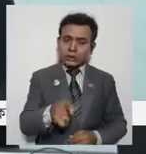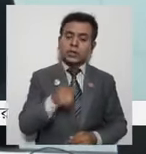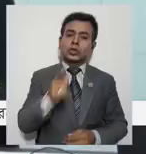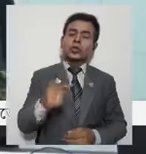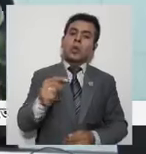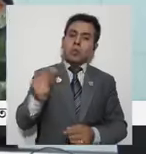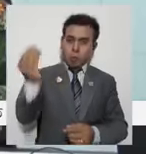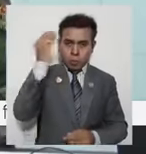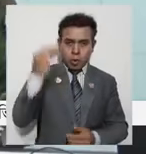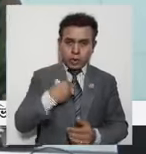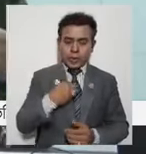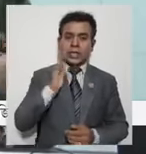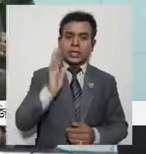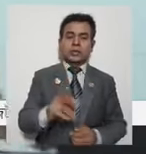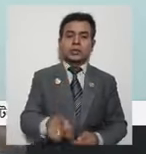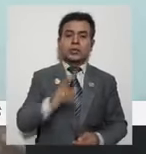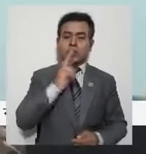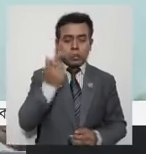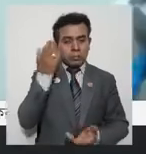ধন্যবাদ।